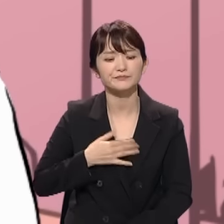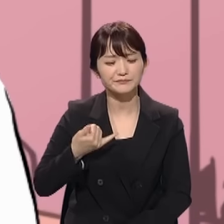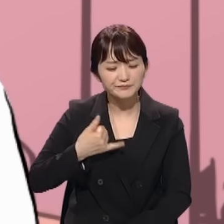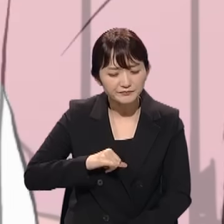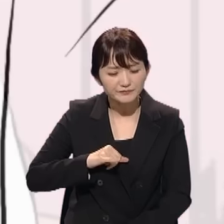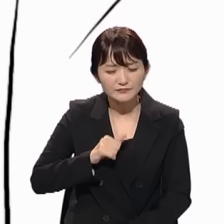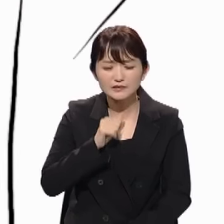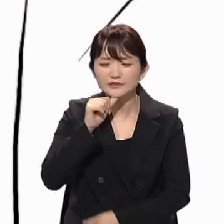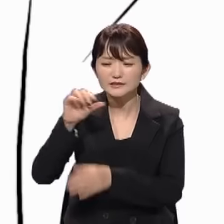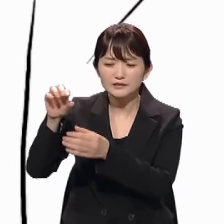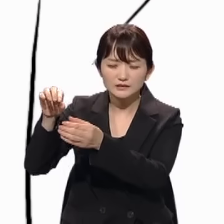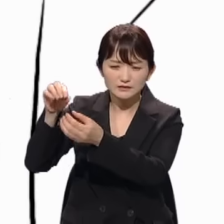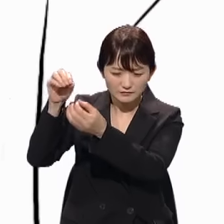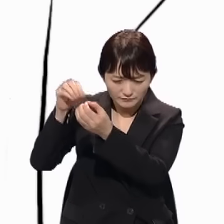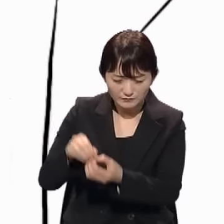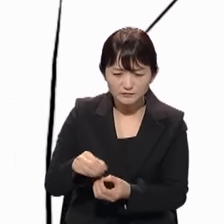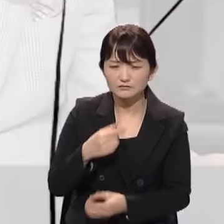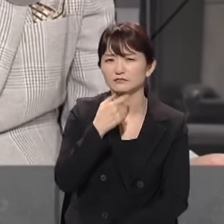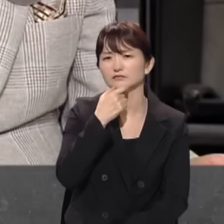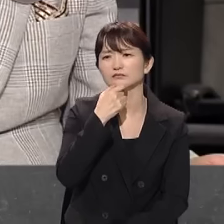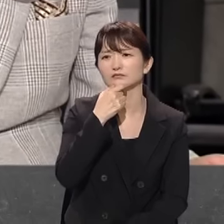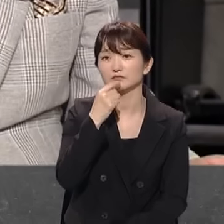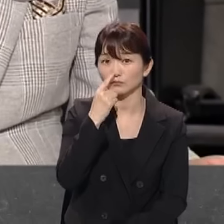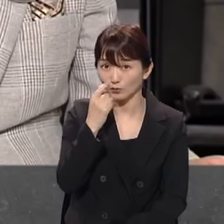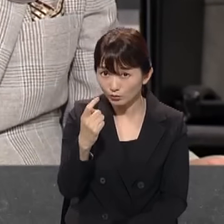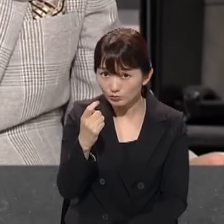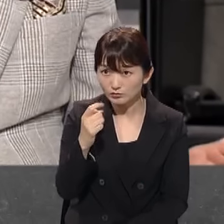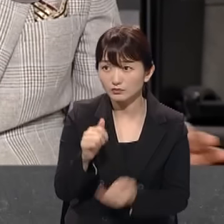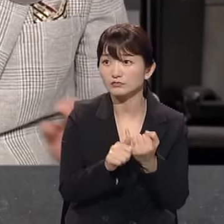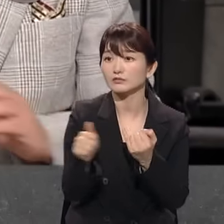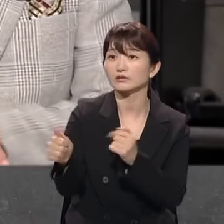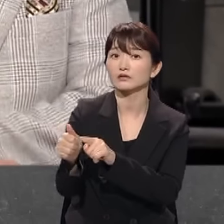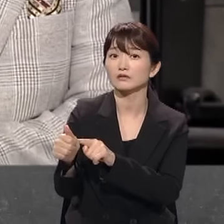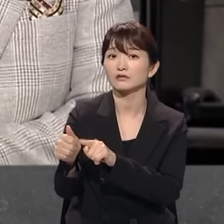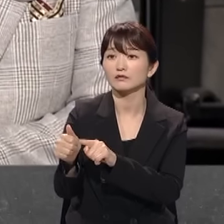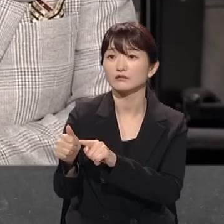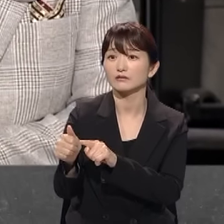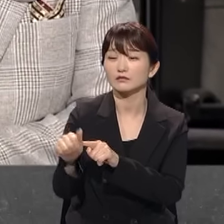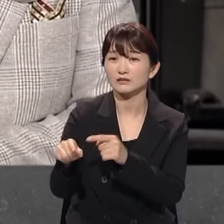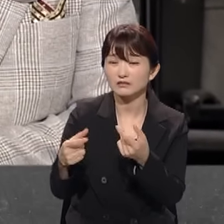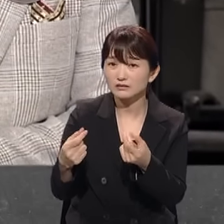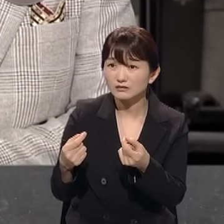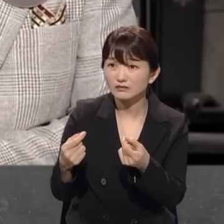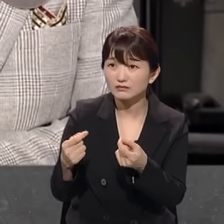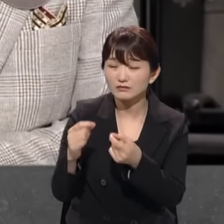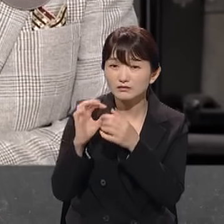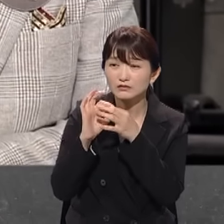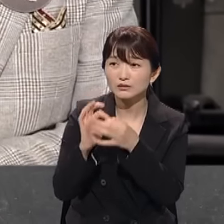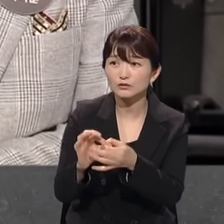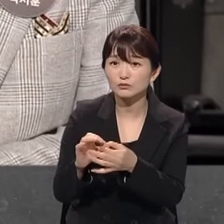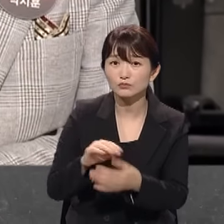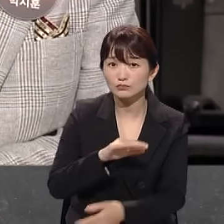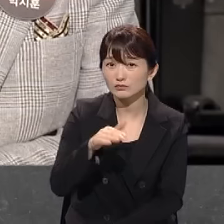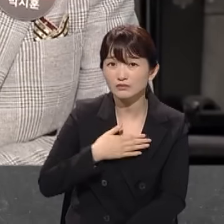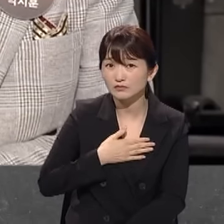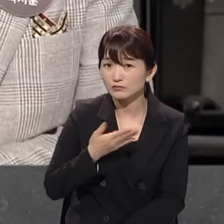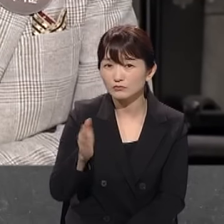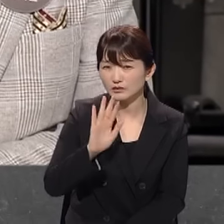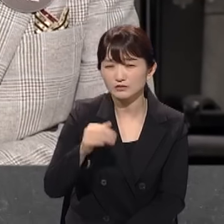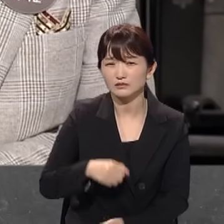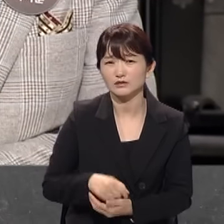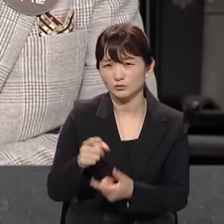자식에게 이 가난을 대물림하고 싶진 않아. 얼마나 멋있어 보여, 이 남편. 네. 네. 자, 그런데 그렇으면 우리가 이렇게 다루질 않죠. 그런 사람이면 뭐 좋죠. 좋은 사람인데